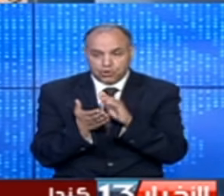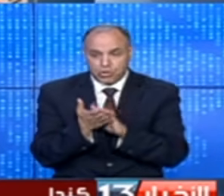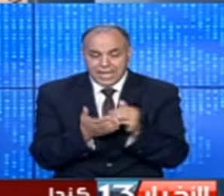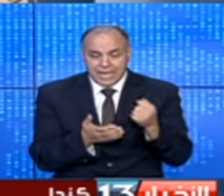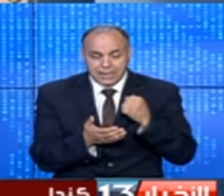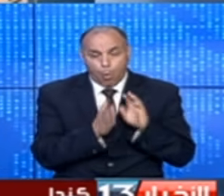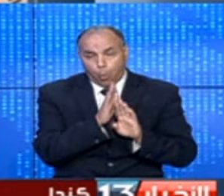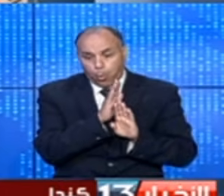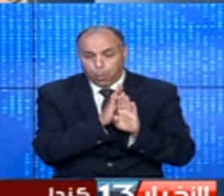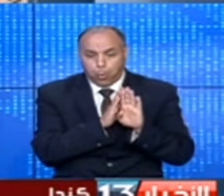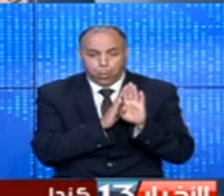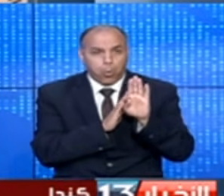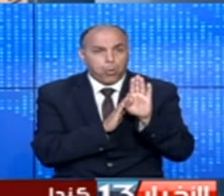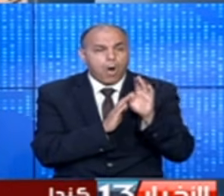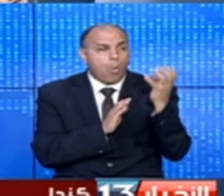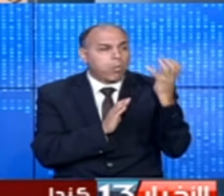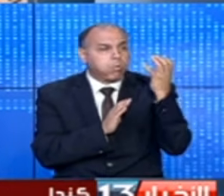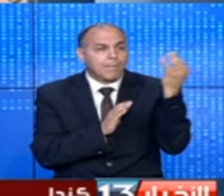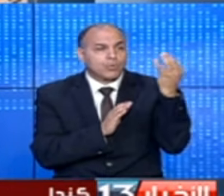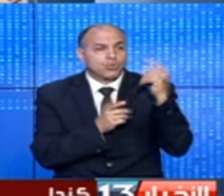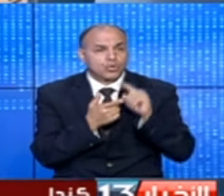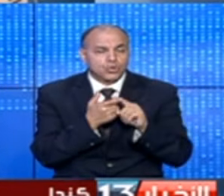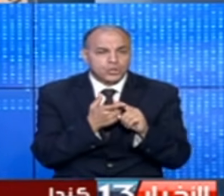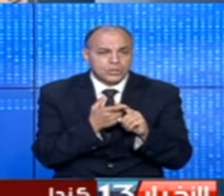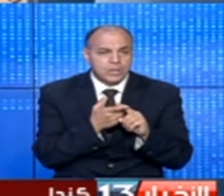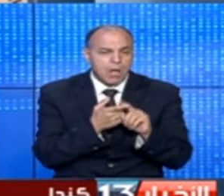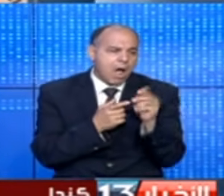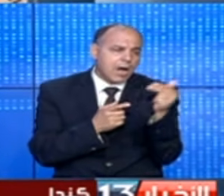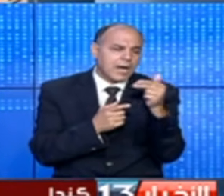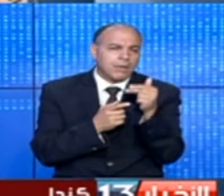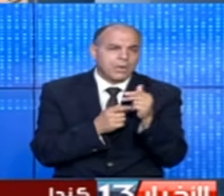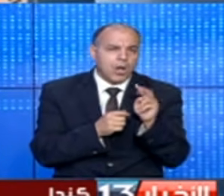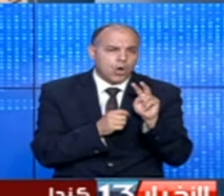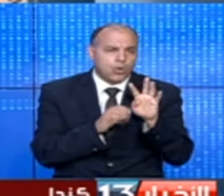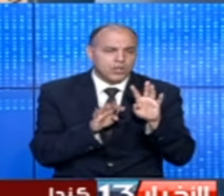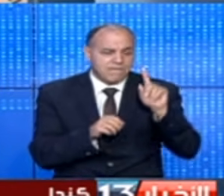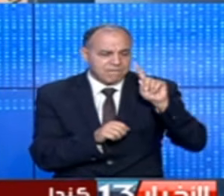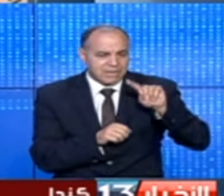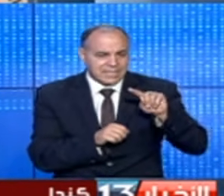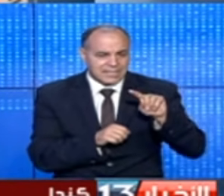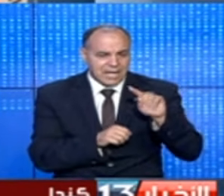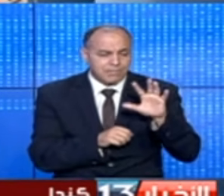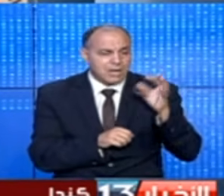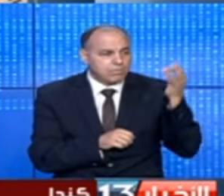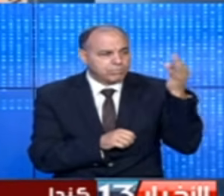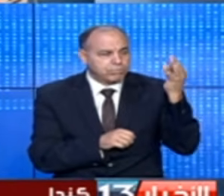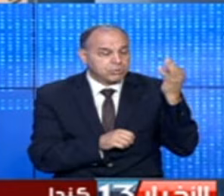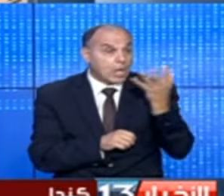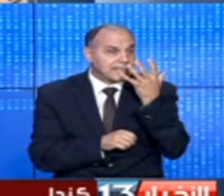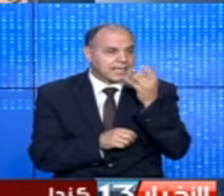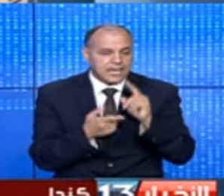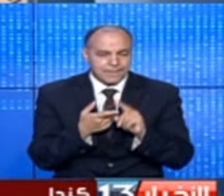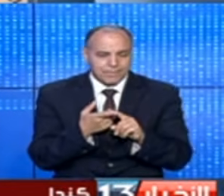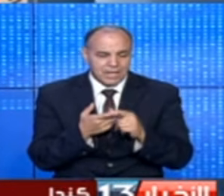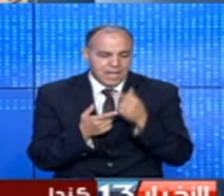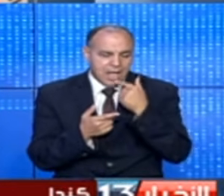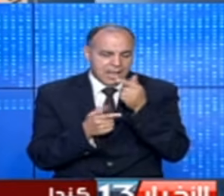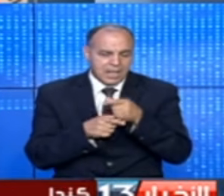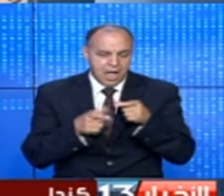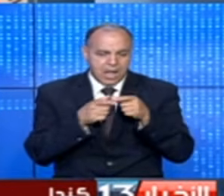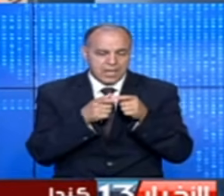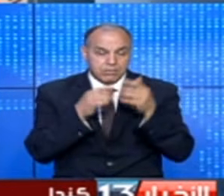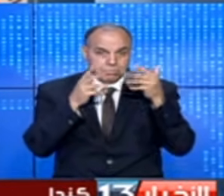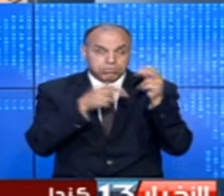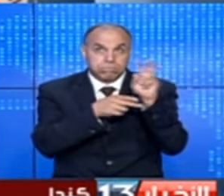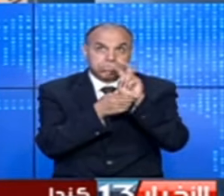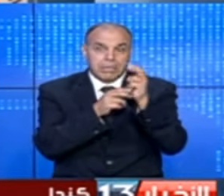كندا ارتفاعا قياسيا في درجات الحرارة بلغت غرب البلاد 49.5 درجة مئوية وفق هيئة